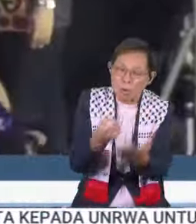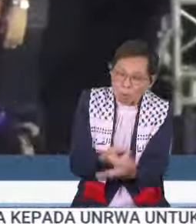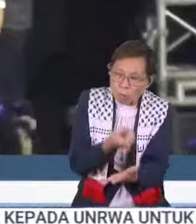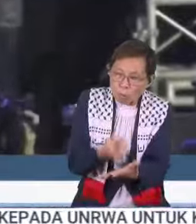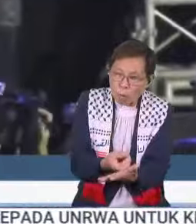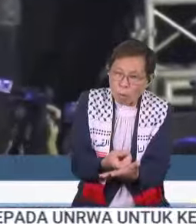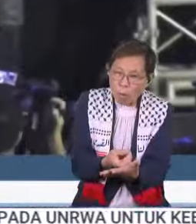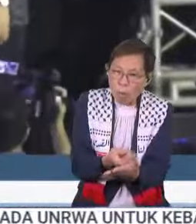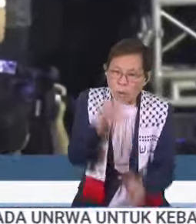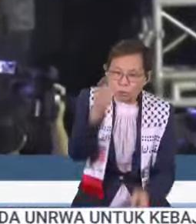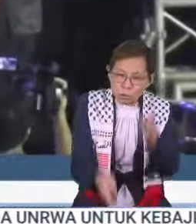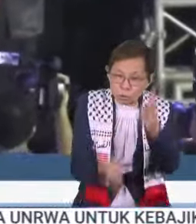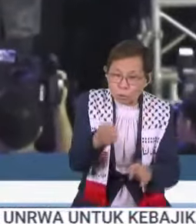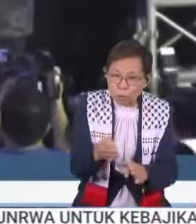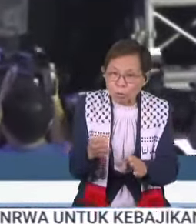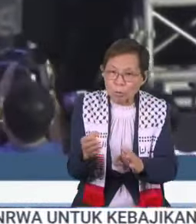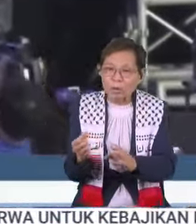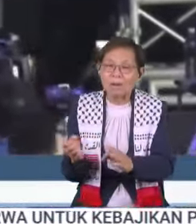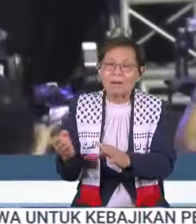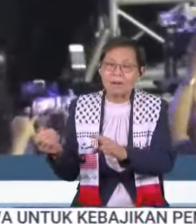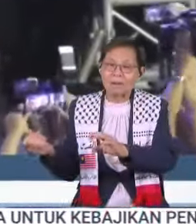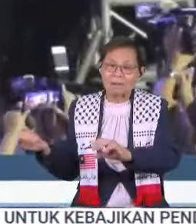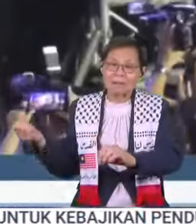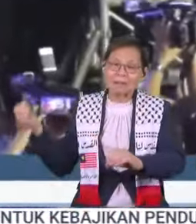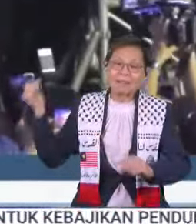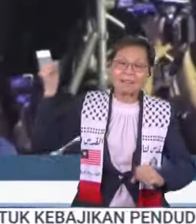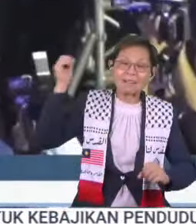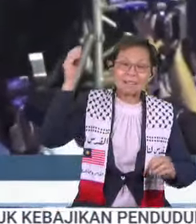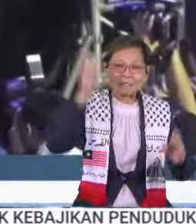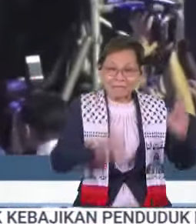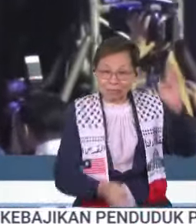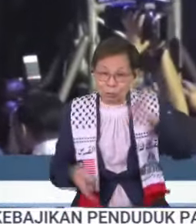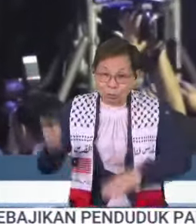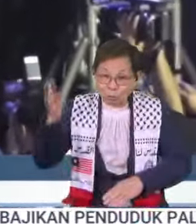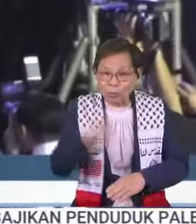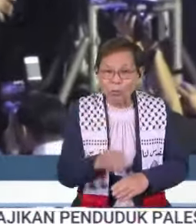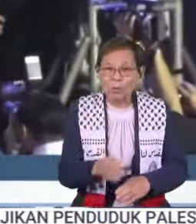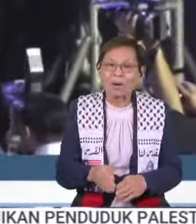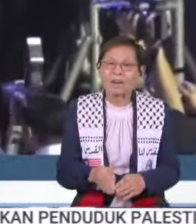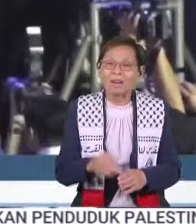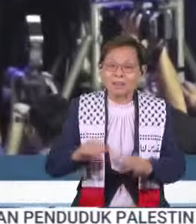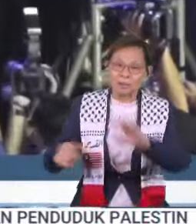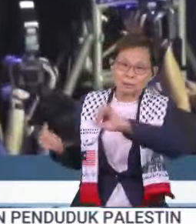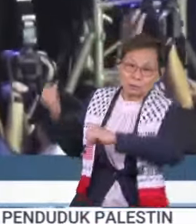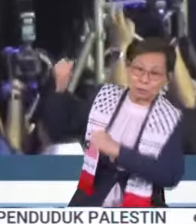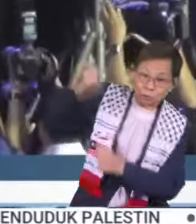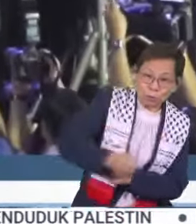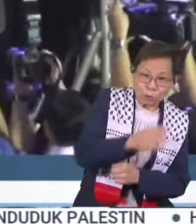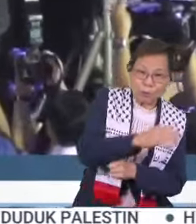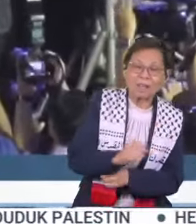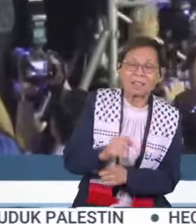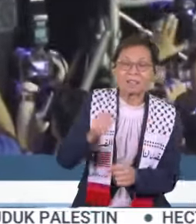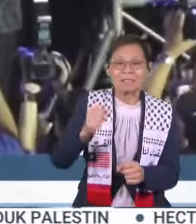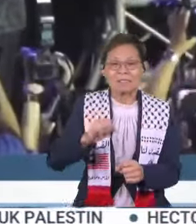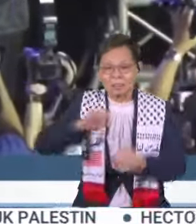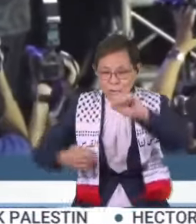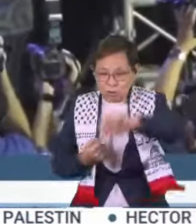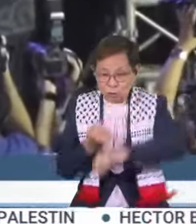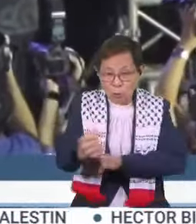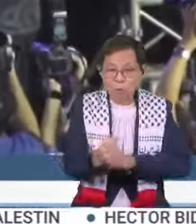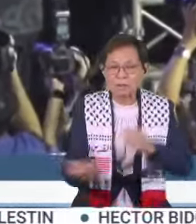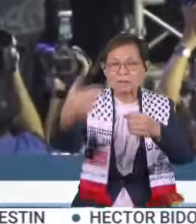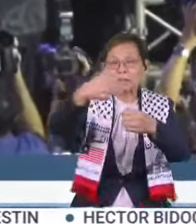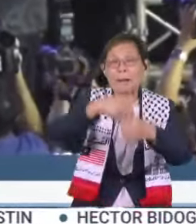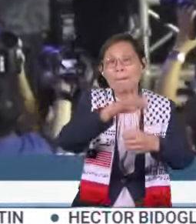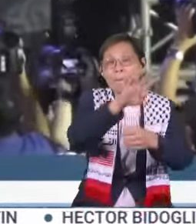judo, karate, pencak silat, sepak takraw, tinju dan taekwondo. Suksa ketiga kali ini disertai oleh